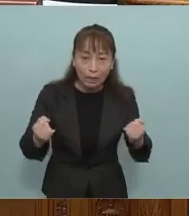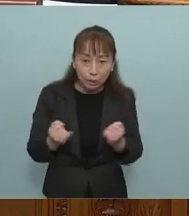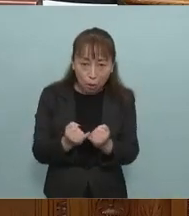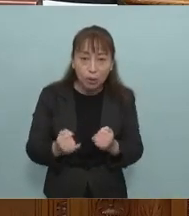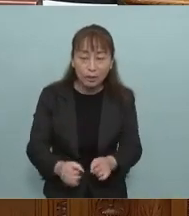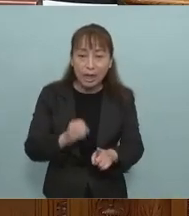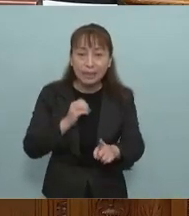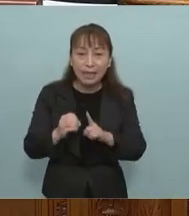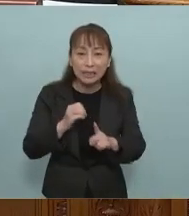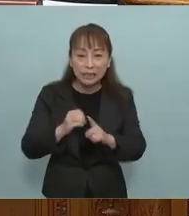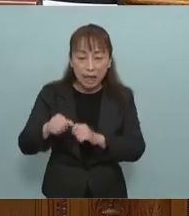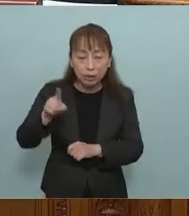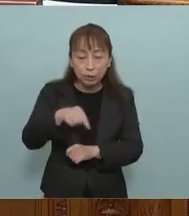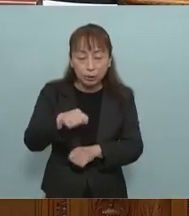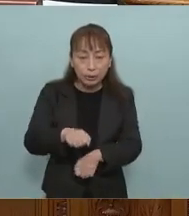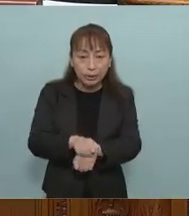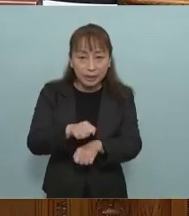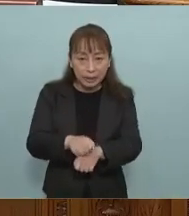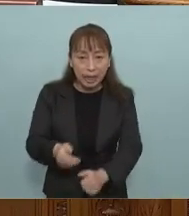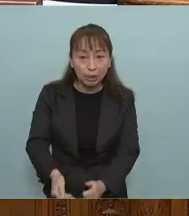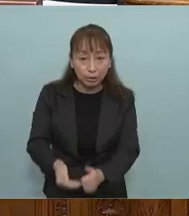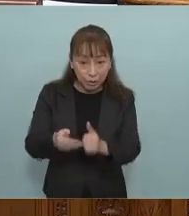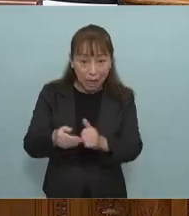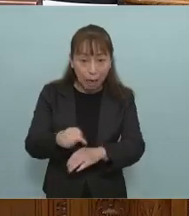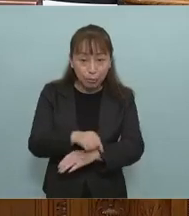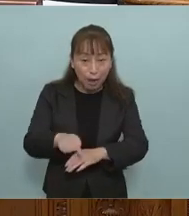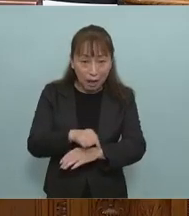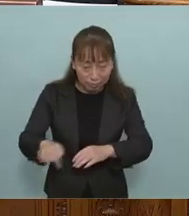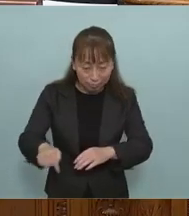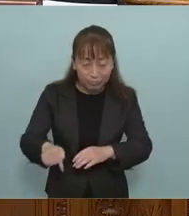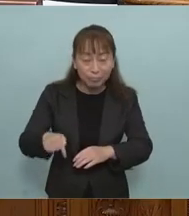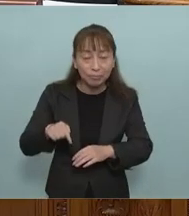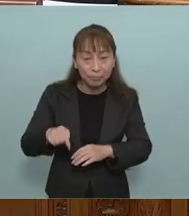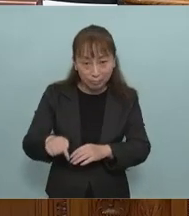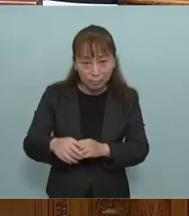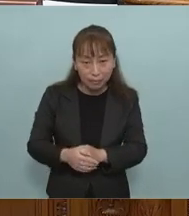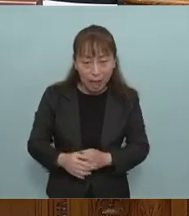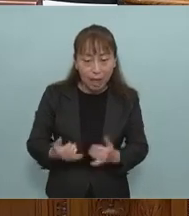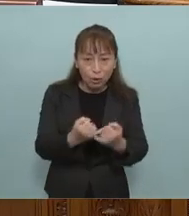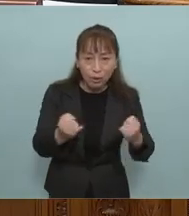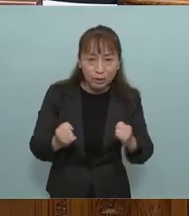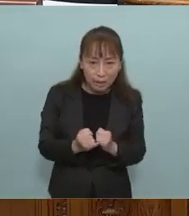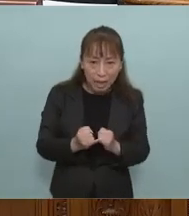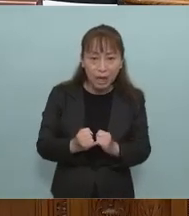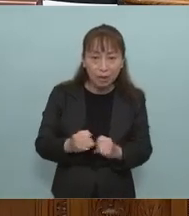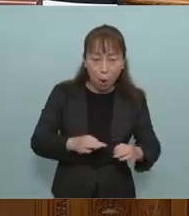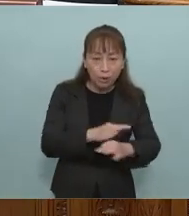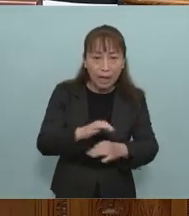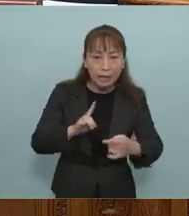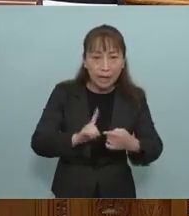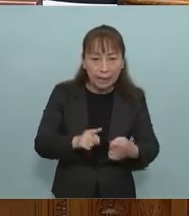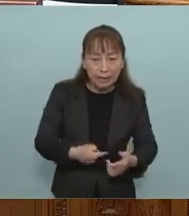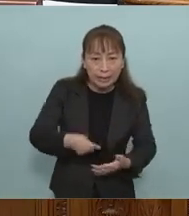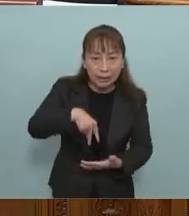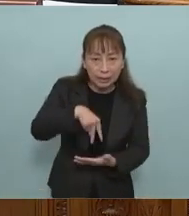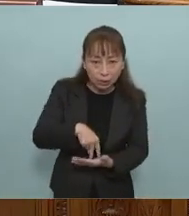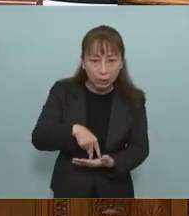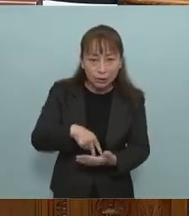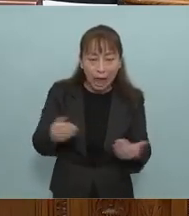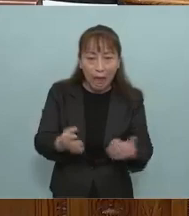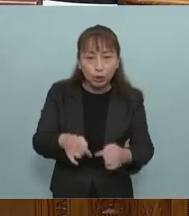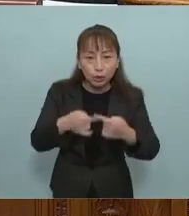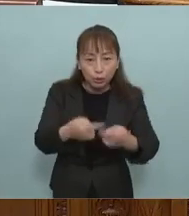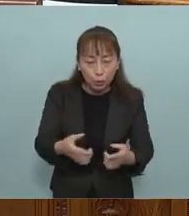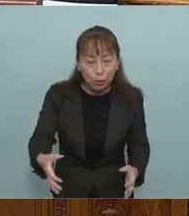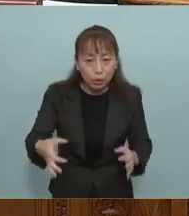材育成プランが本年度策定され、女性の経済的自立や成長産業への就労に直結する